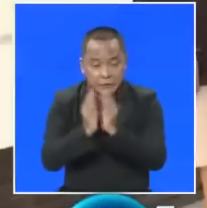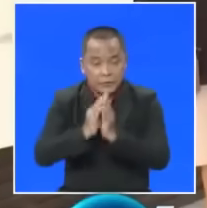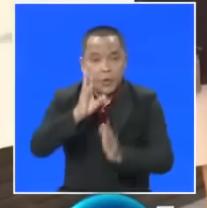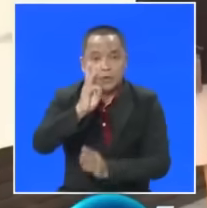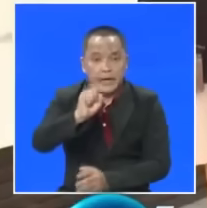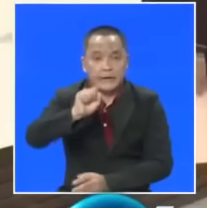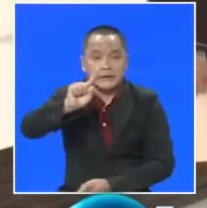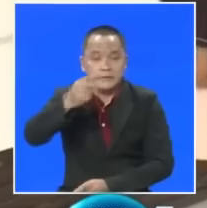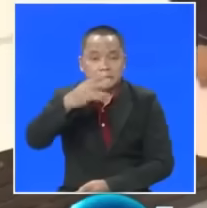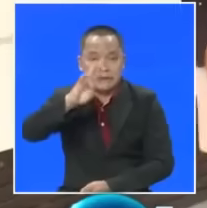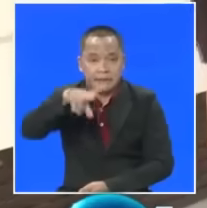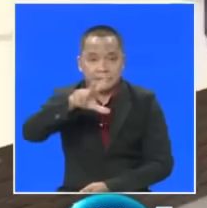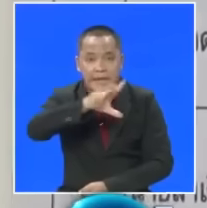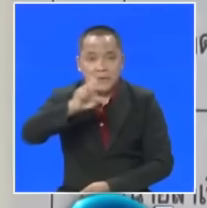วน